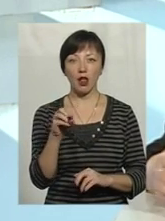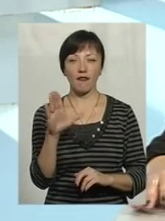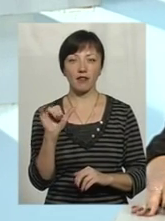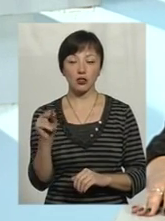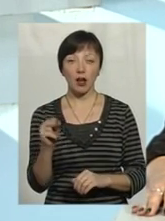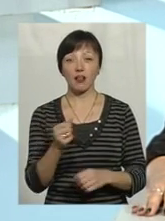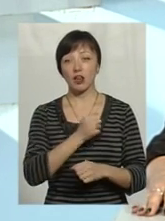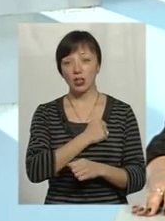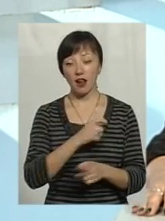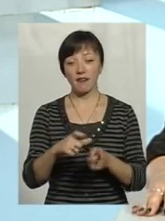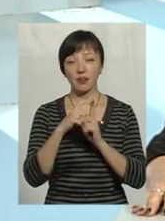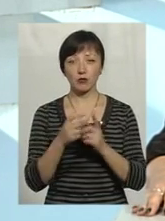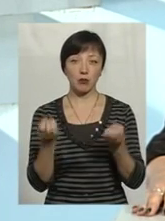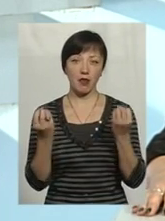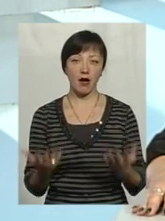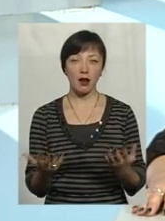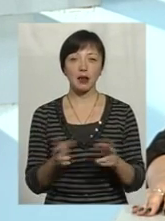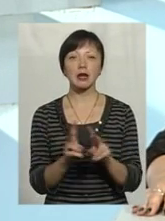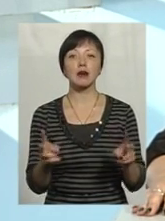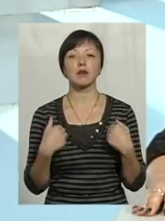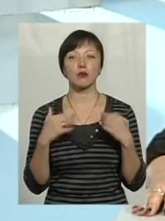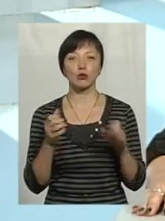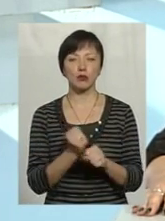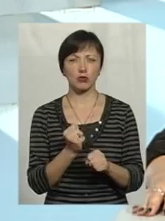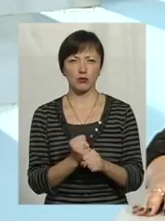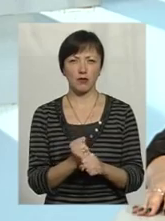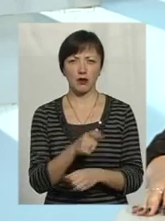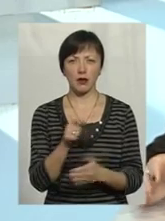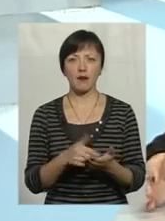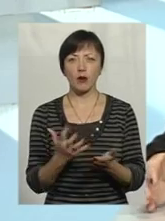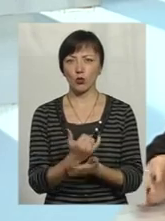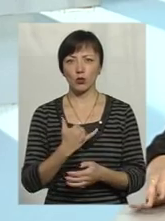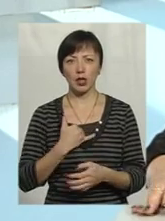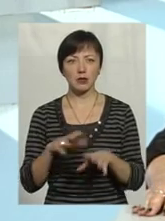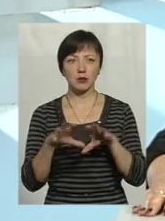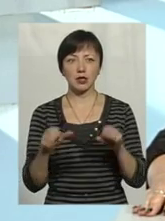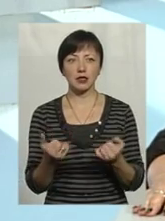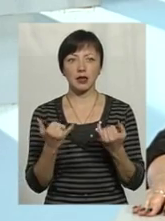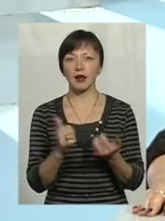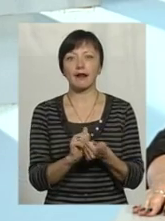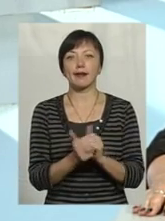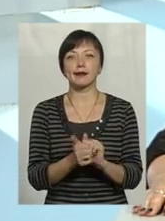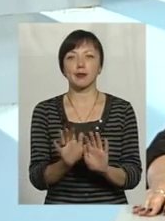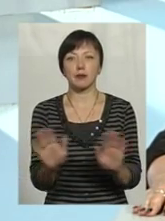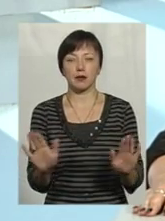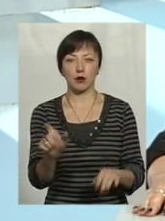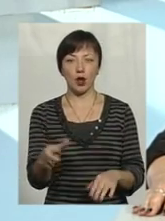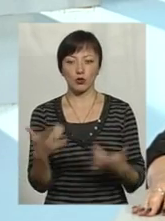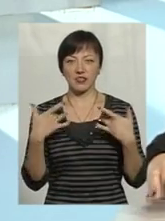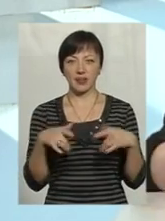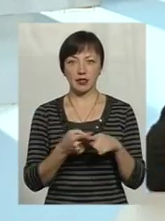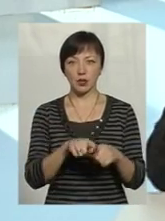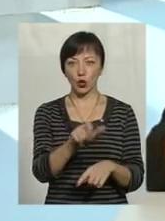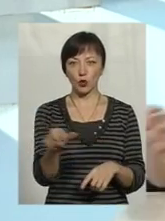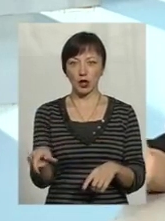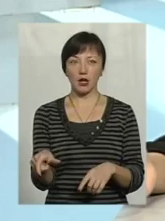На жаль, відповідь була банальна, а з ким я буду працювати? Тобто, виходить, що в нас на посадах зараз незамінні люди. Що якщо звільниш цих людей,